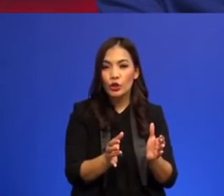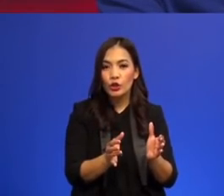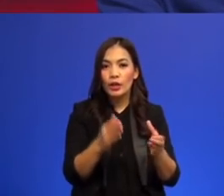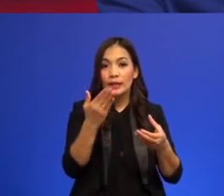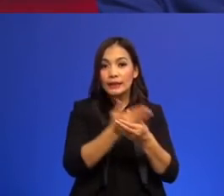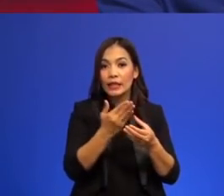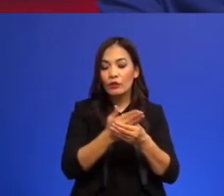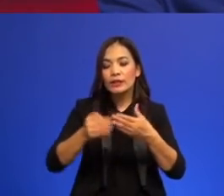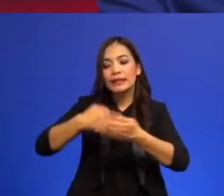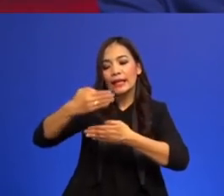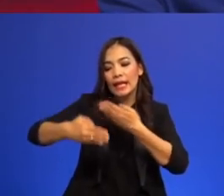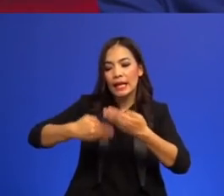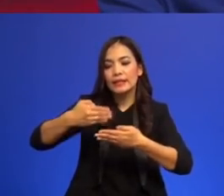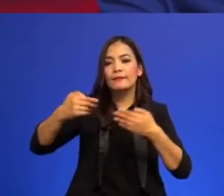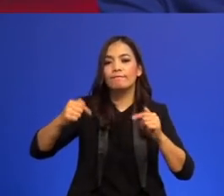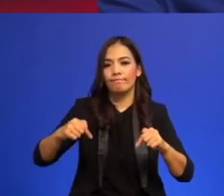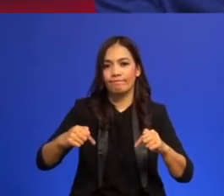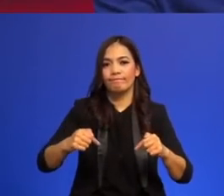sandwich generation ini.